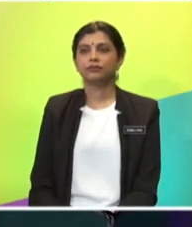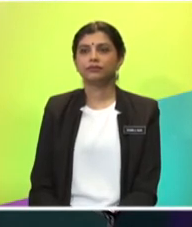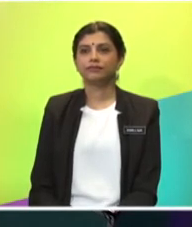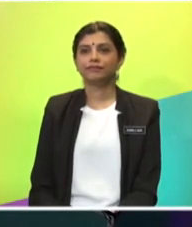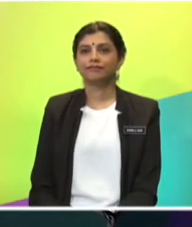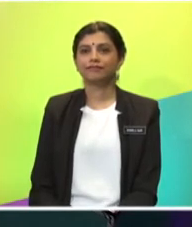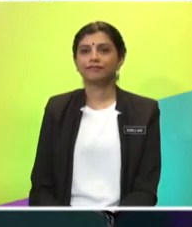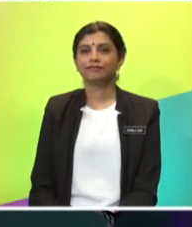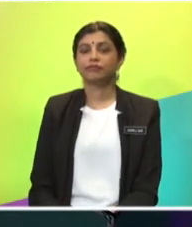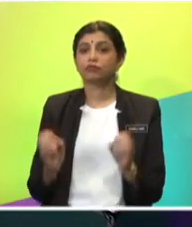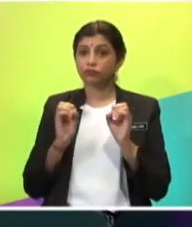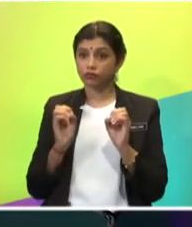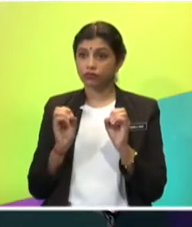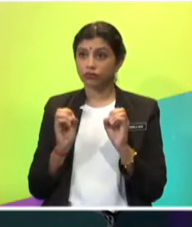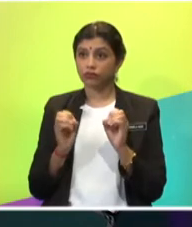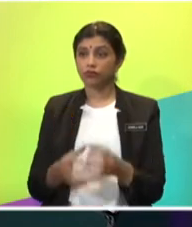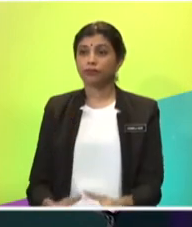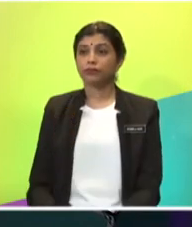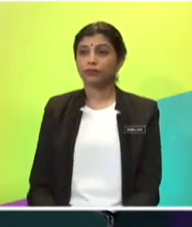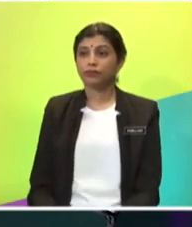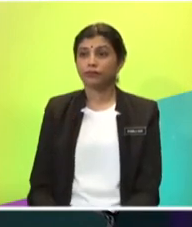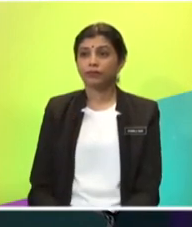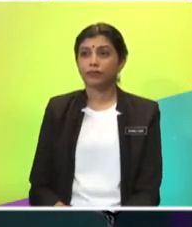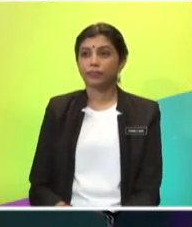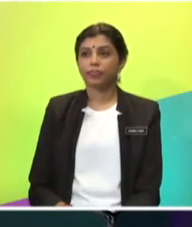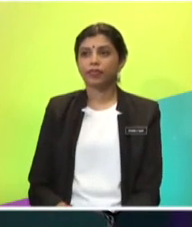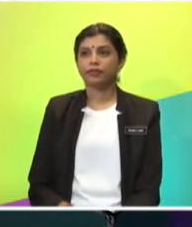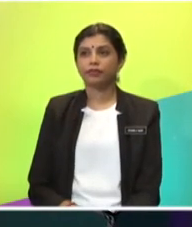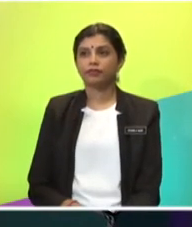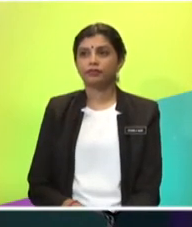Okey. Louis nak jadi apa nanti?